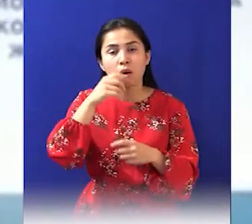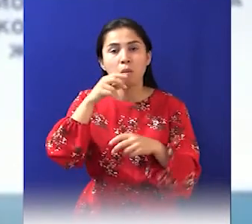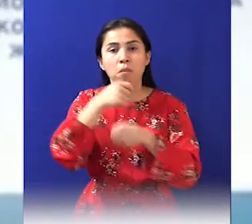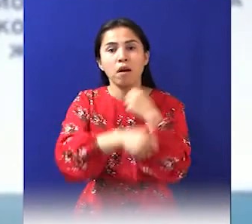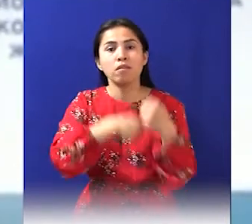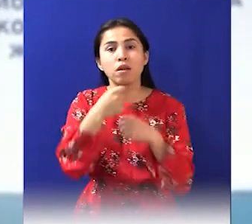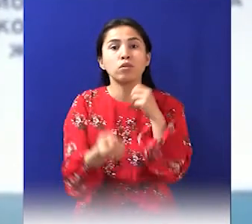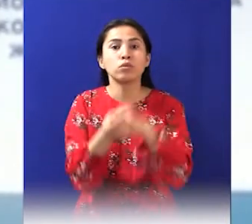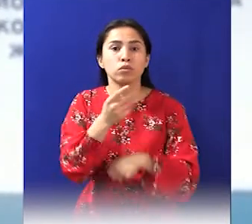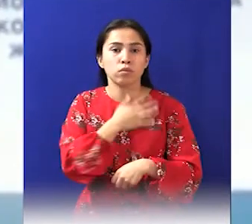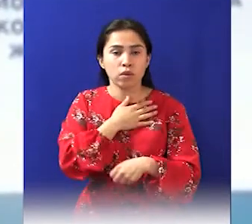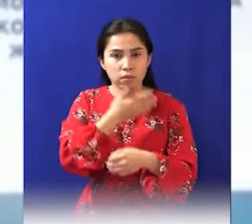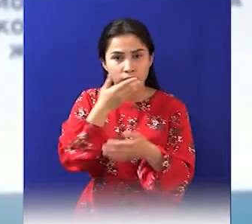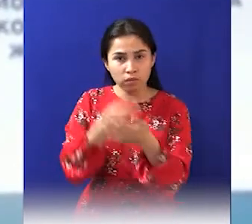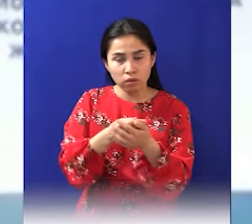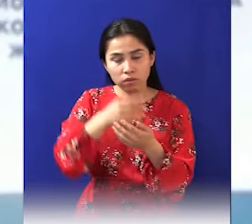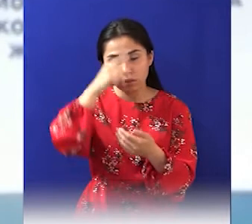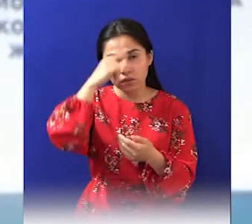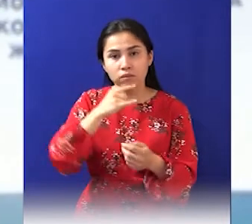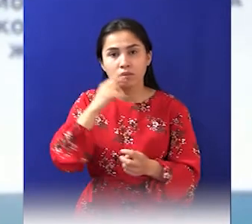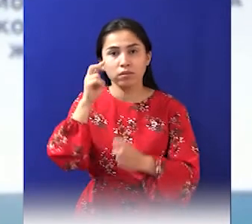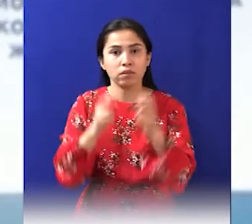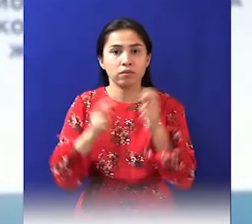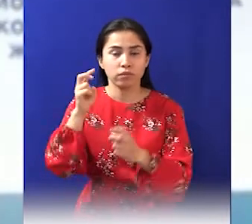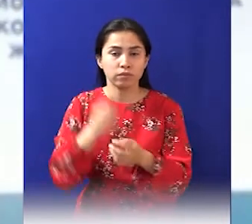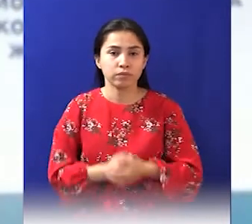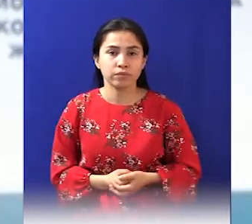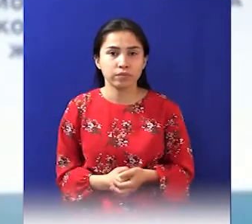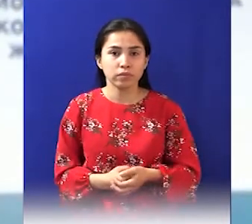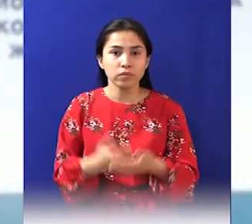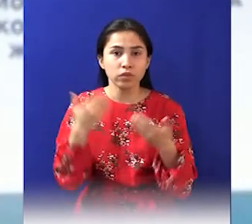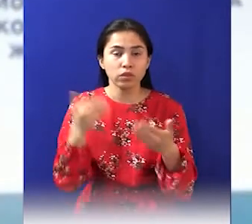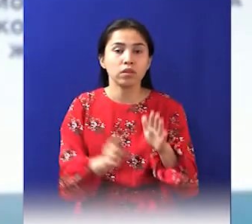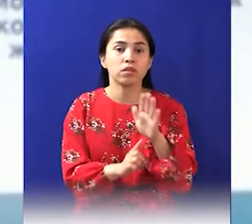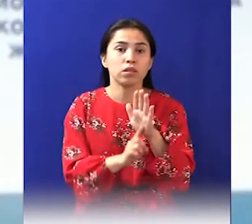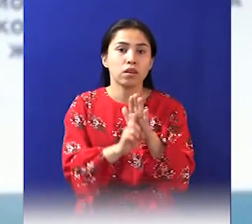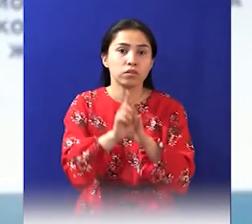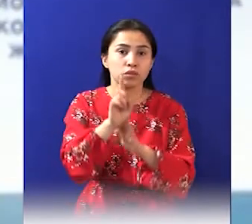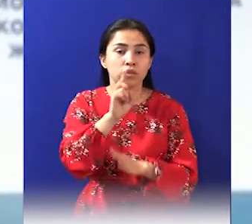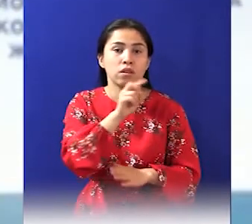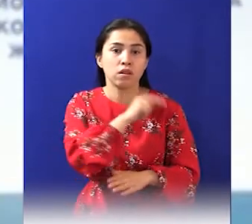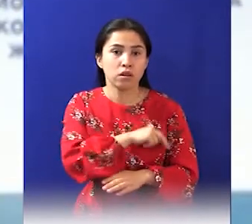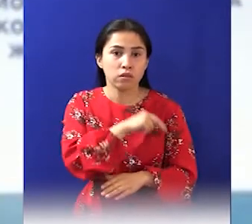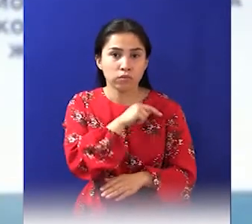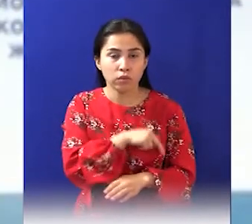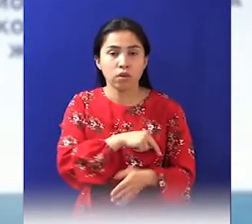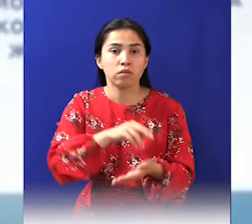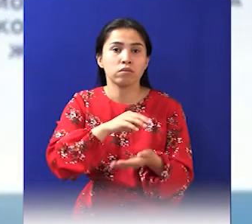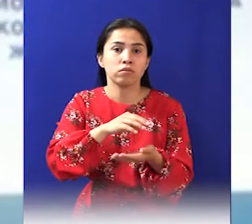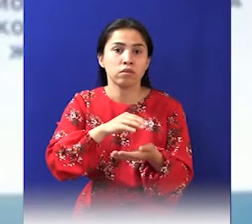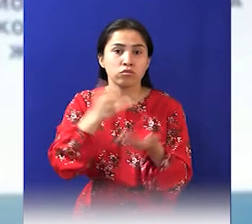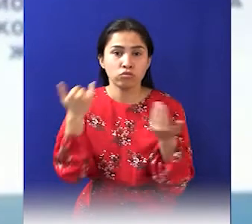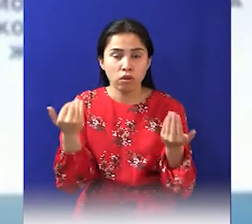оның ішінде осы қадыр түні күні. Қолымыздан келгенше кештерде бір сәт болса да мүмкіндікті пайдаланып қалуымыз